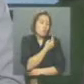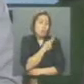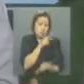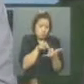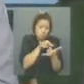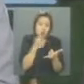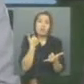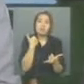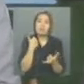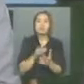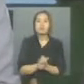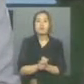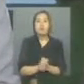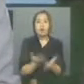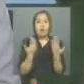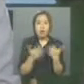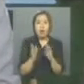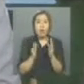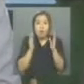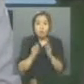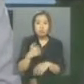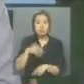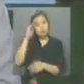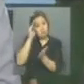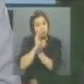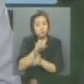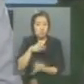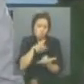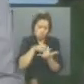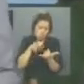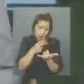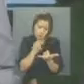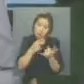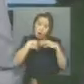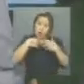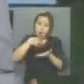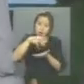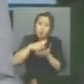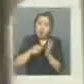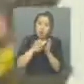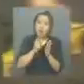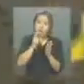ค่ะขณะที่เจ้าหน้าที่ชันสูตรศพของวินนี่ยังคงไม่เปิดเผยรายละเอียดของการเสียชีวิตค่ะ